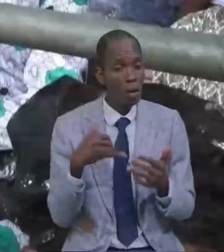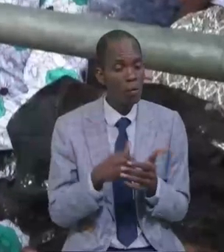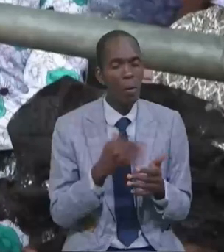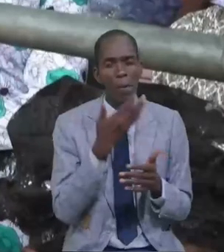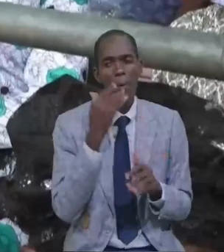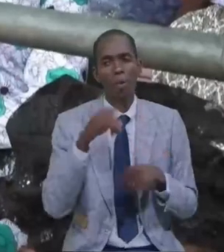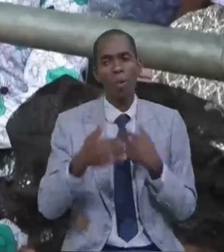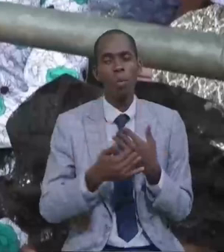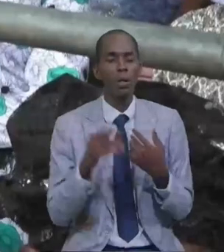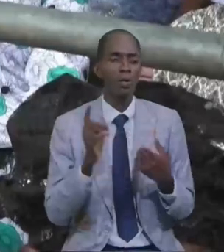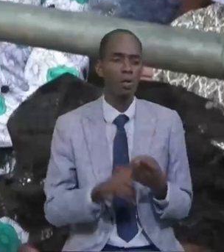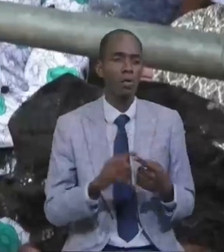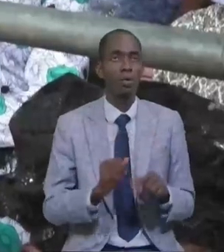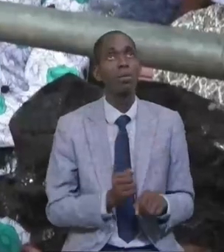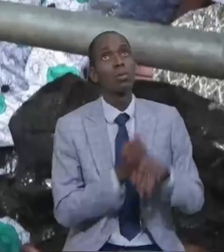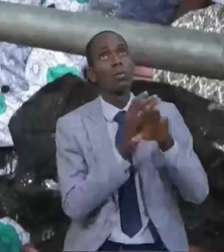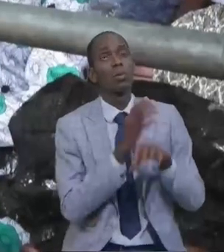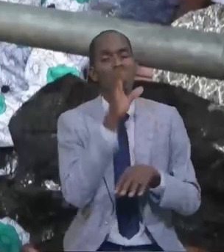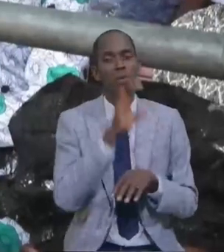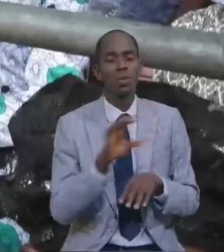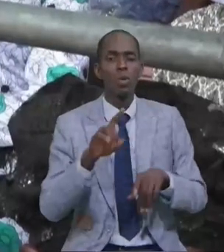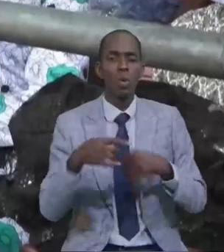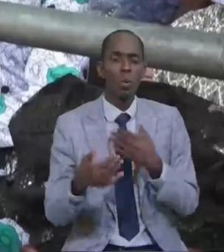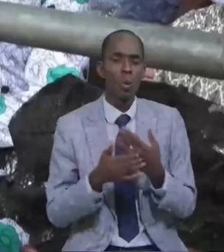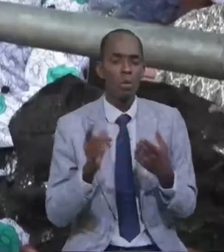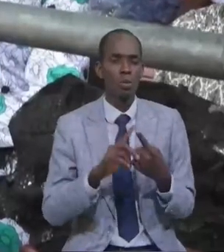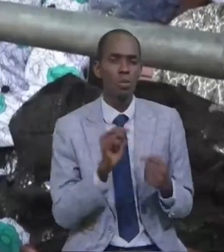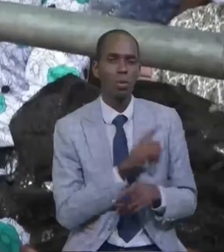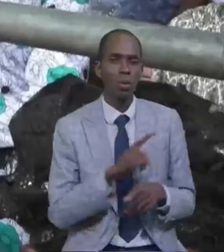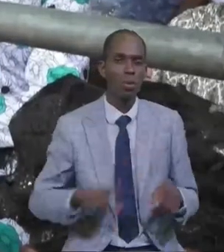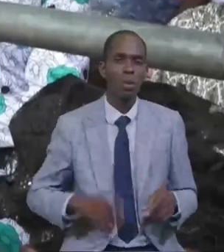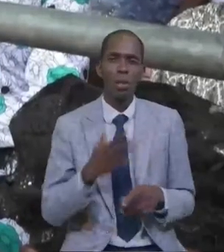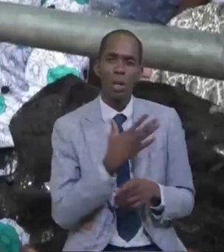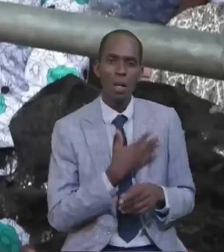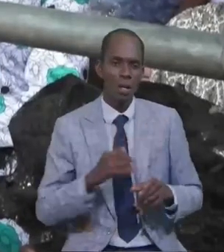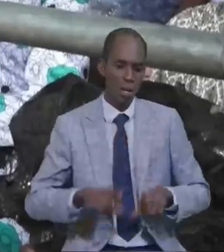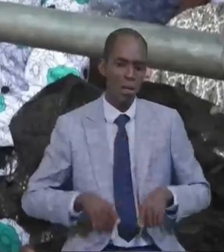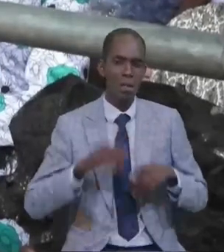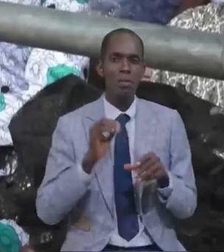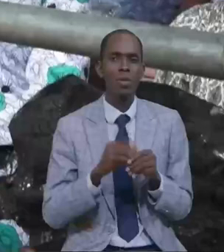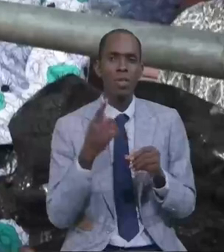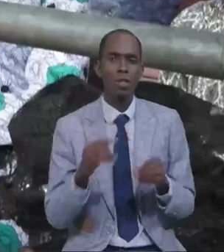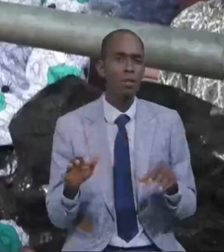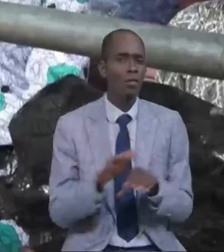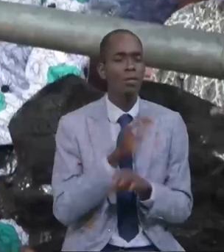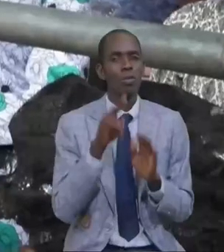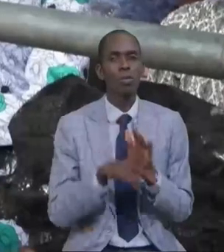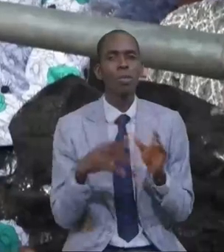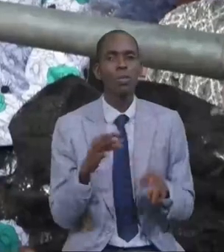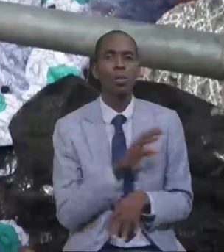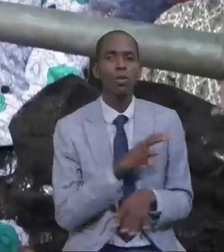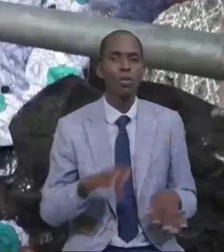la plénitude de Christ. Afin que nous sachions que voici la sanctification. Et vous êtes